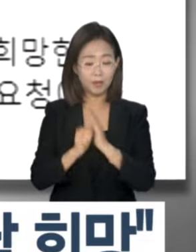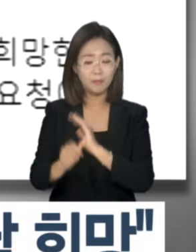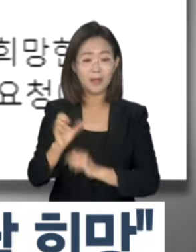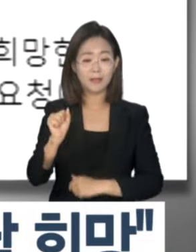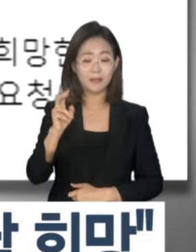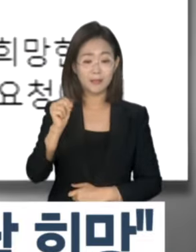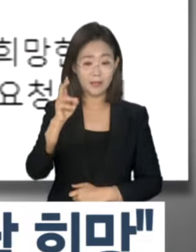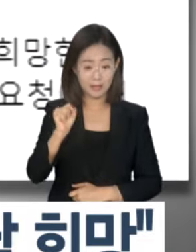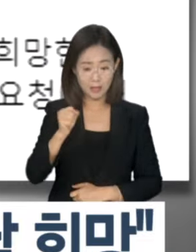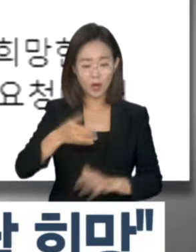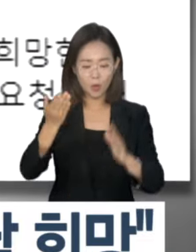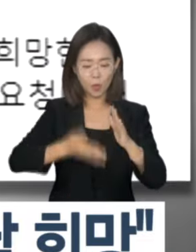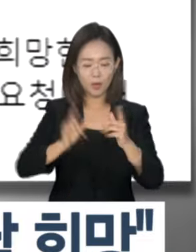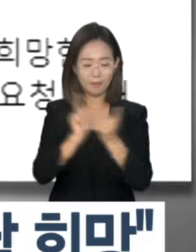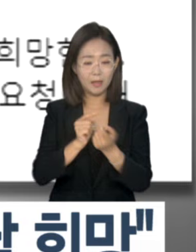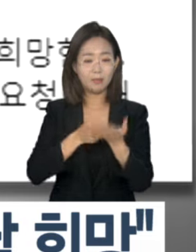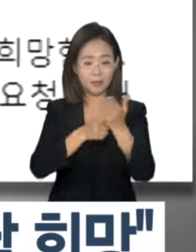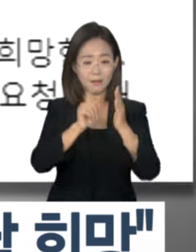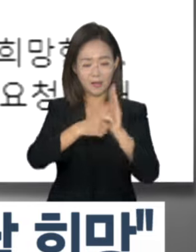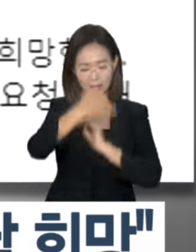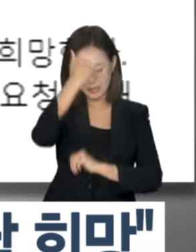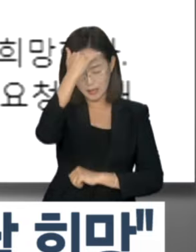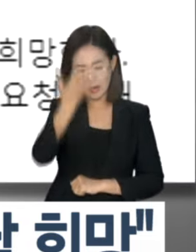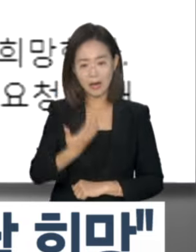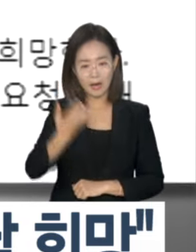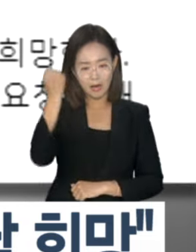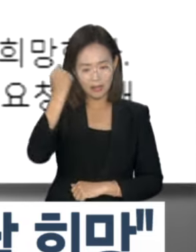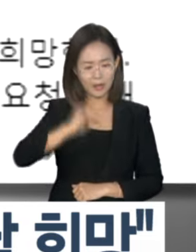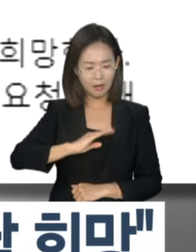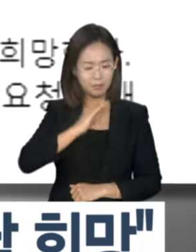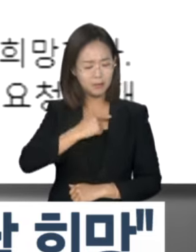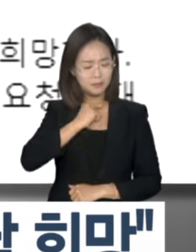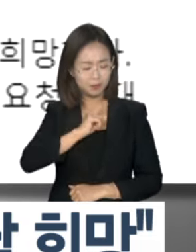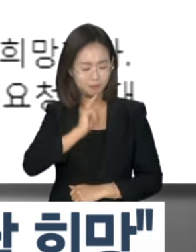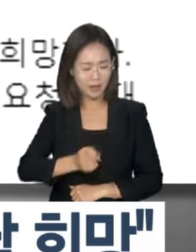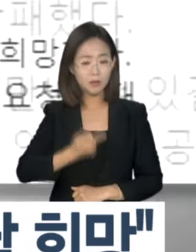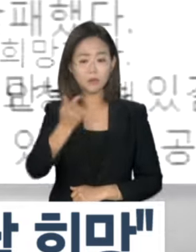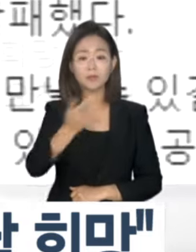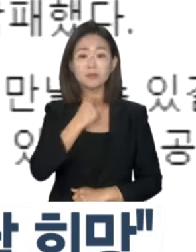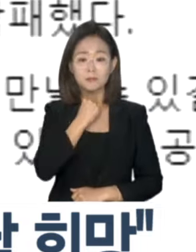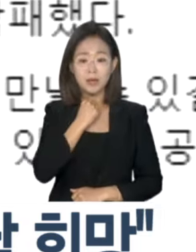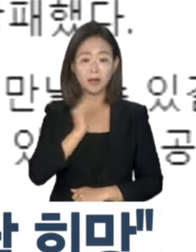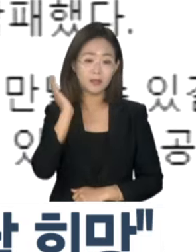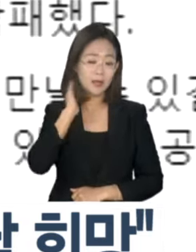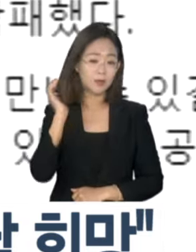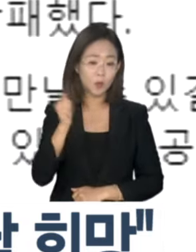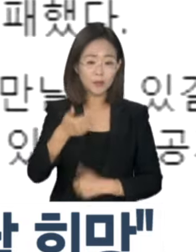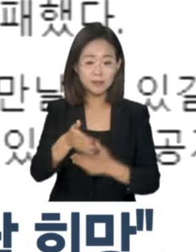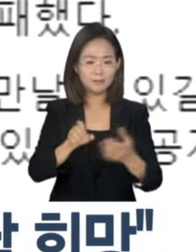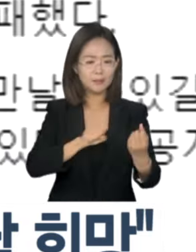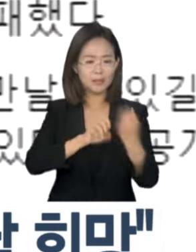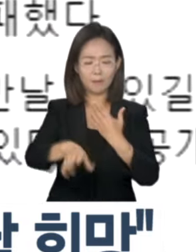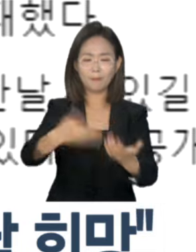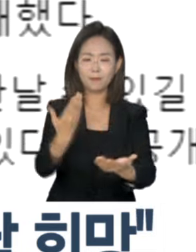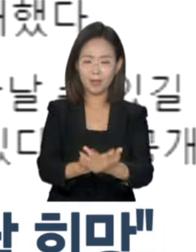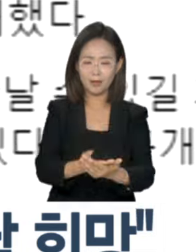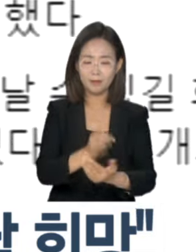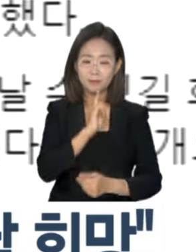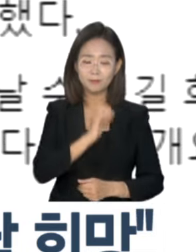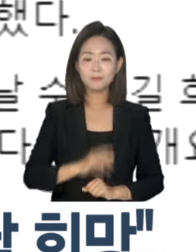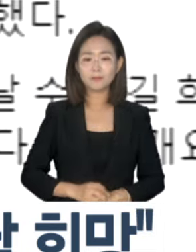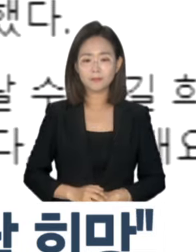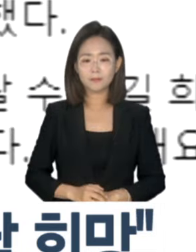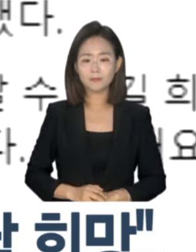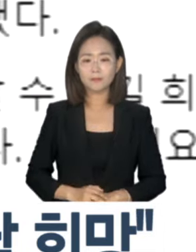SNS 통해 공개 회동 자리에서 예의를 갖추며 단호하게 하고 싶은 말이 있다며 대통령실의 답변을 기다린다고